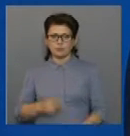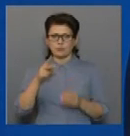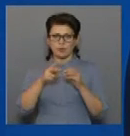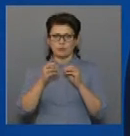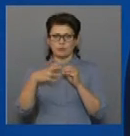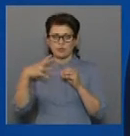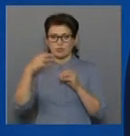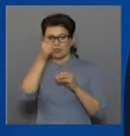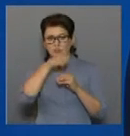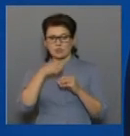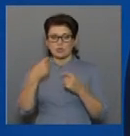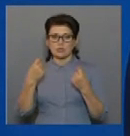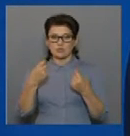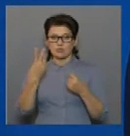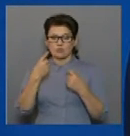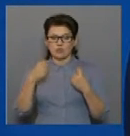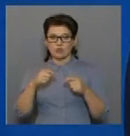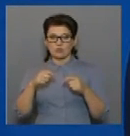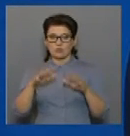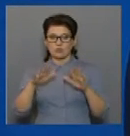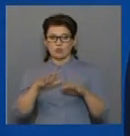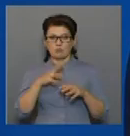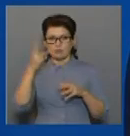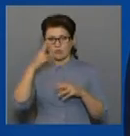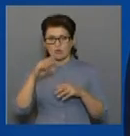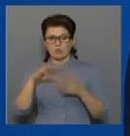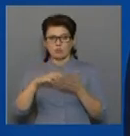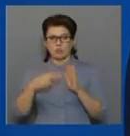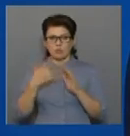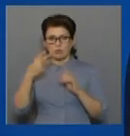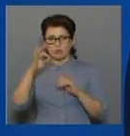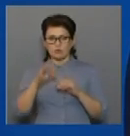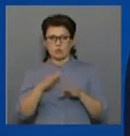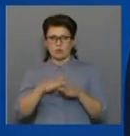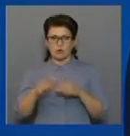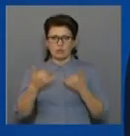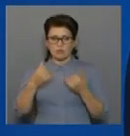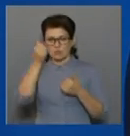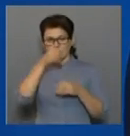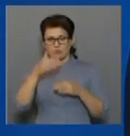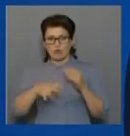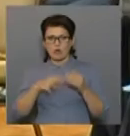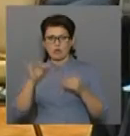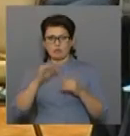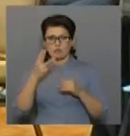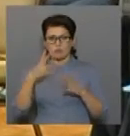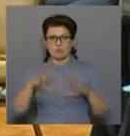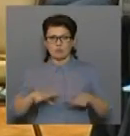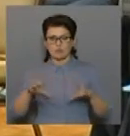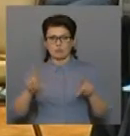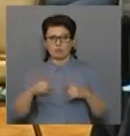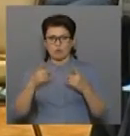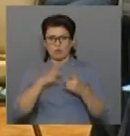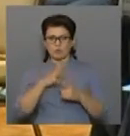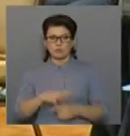2015 жылы біз 3 сауда орнын модернизацияладық. Жоспар 50% орындалды. Биыл жыл соңына дейін тағы 3 базар жаңарады.